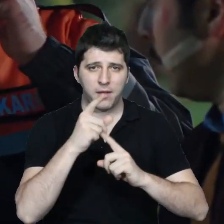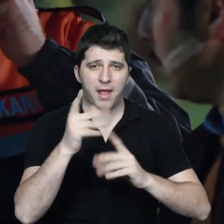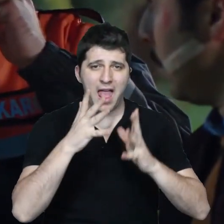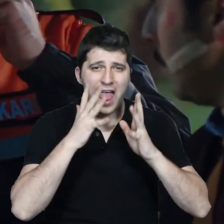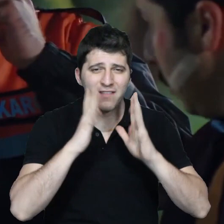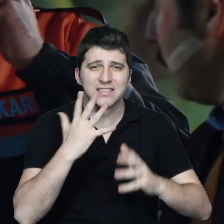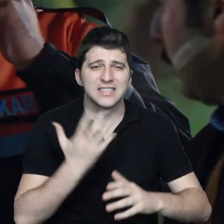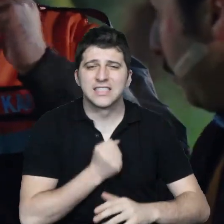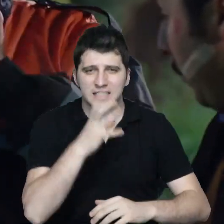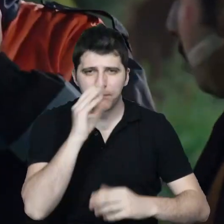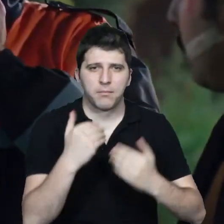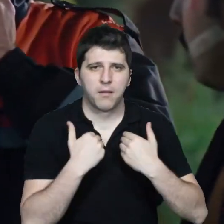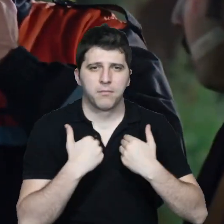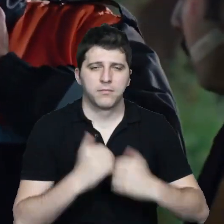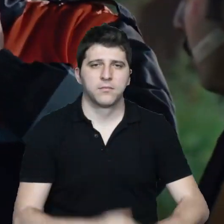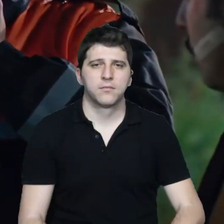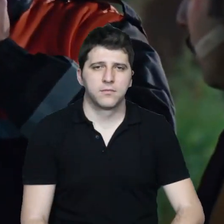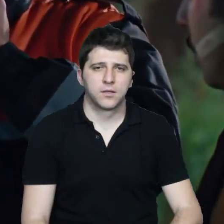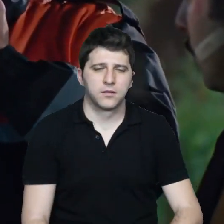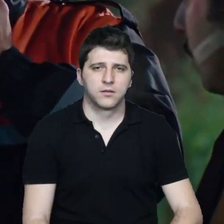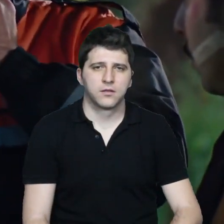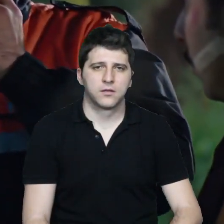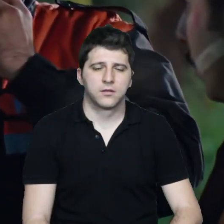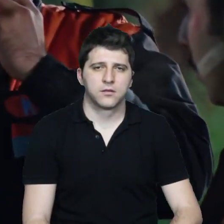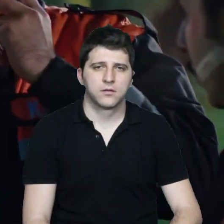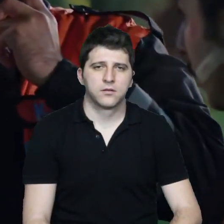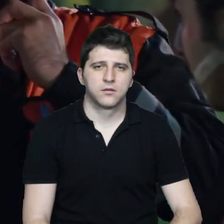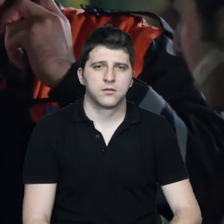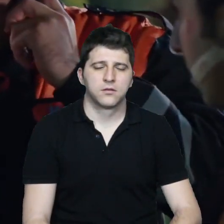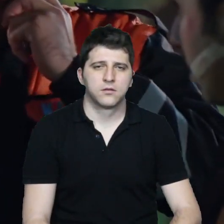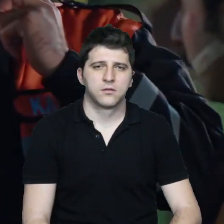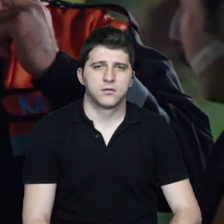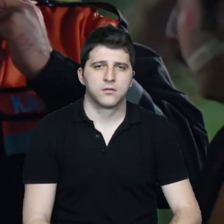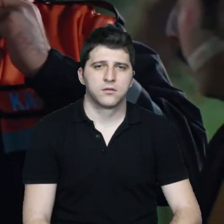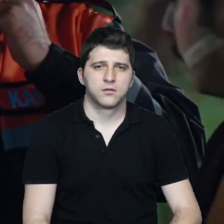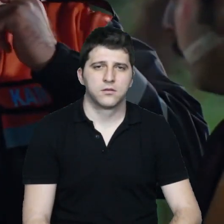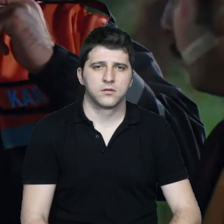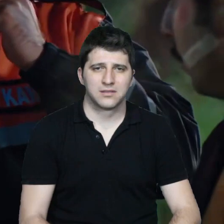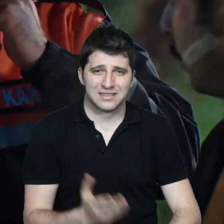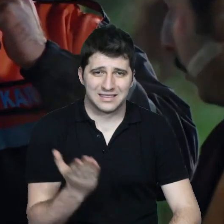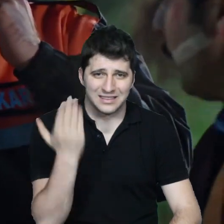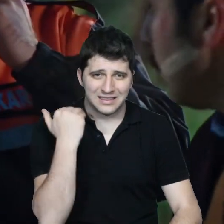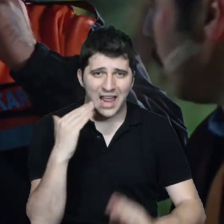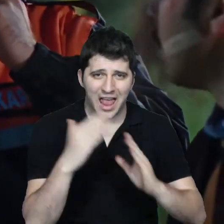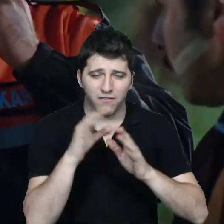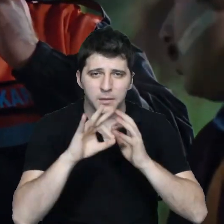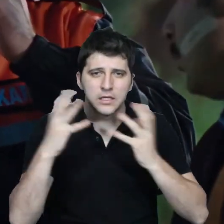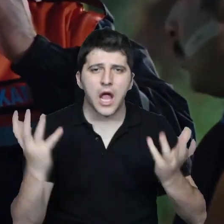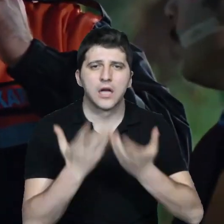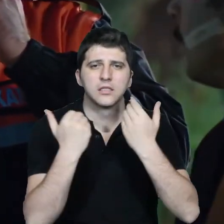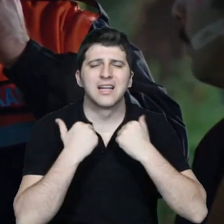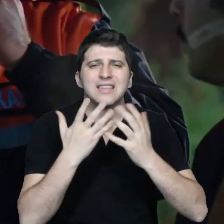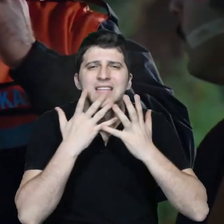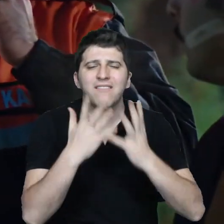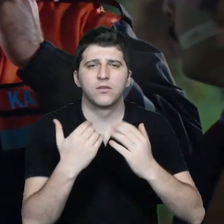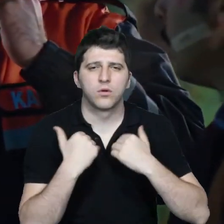çok çeken kişi benim. Oral dürttü, Asil sus diye kızdı. Daha geçen gün evimi yaktı ya. Nefret